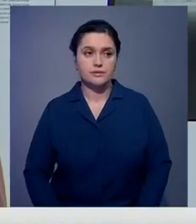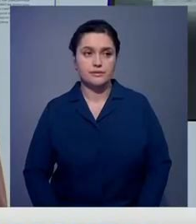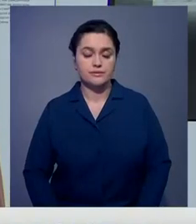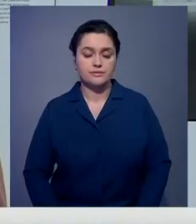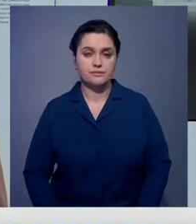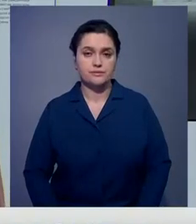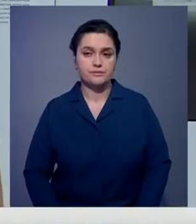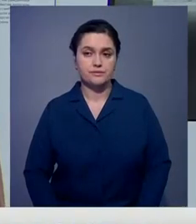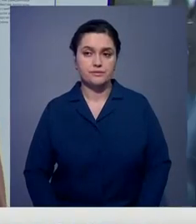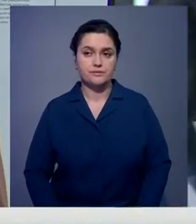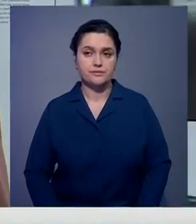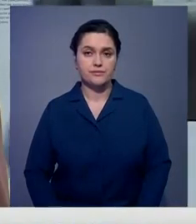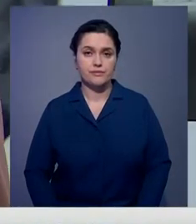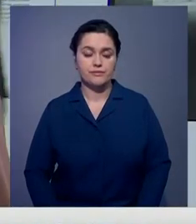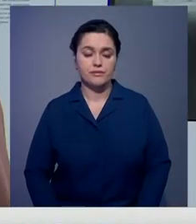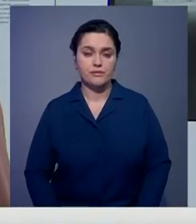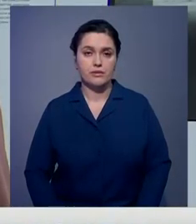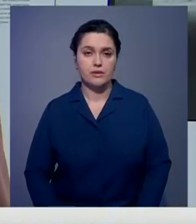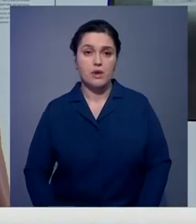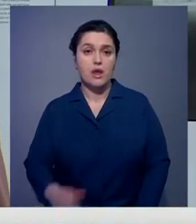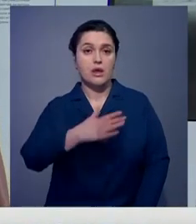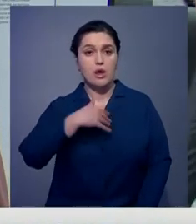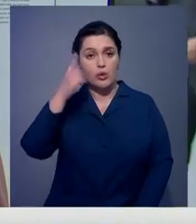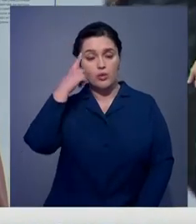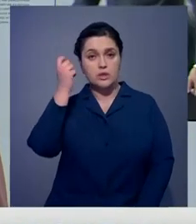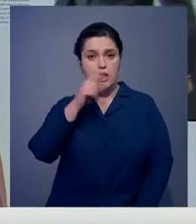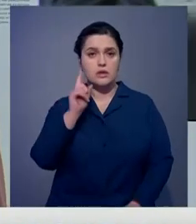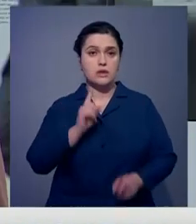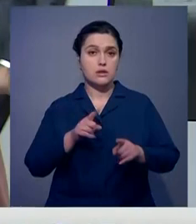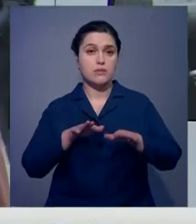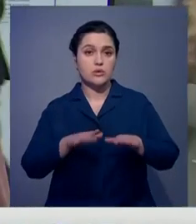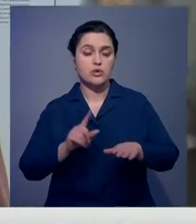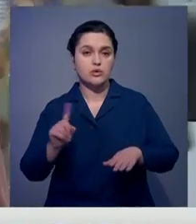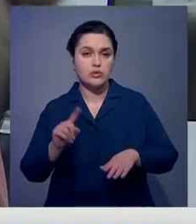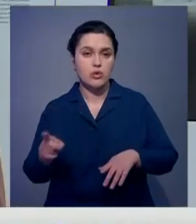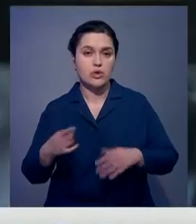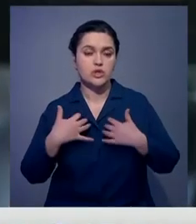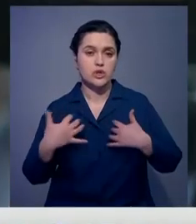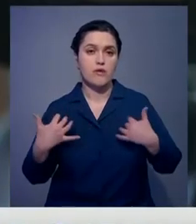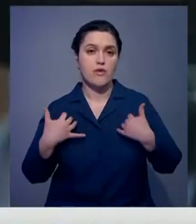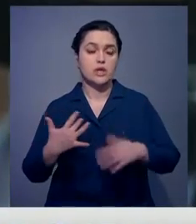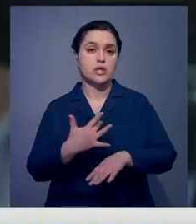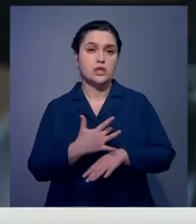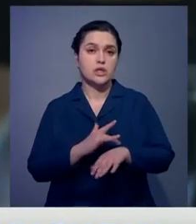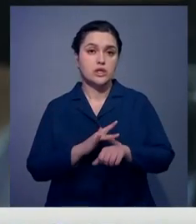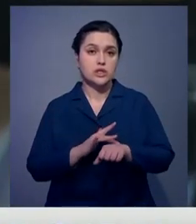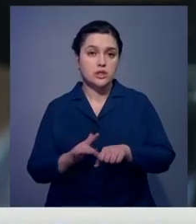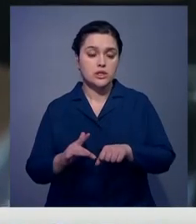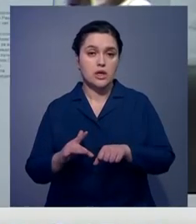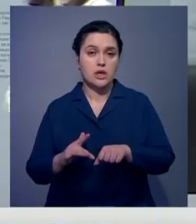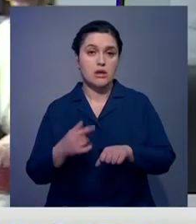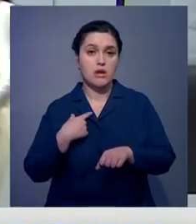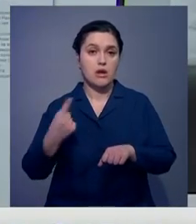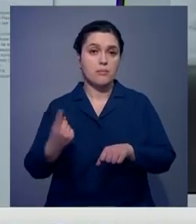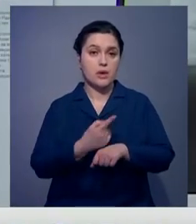Именно с тех времен, когда я узнала, что на самом деле животные исчезают, для меня это стало огромным шоком еще в детстве. И когда я впервые